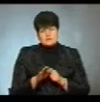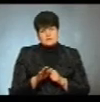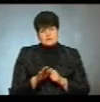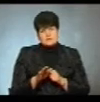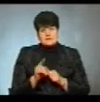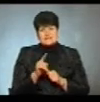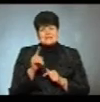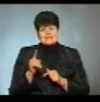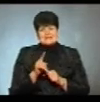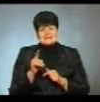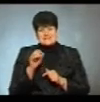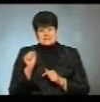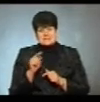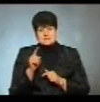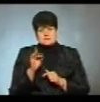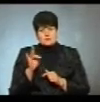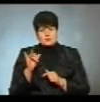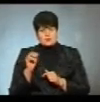збручем. І, відповідно,